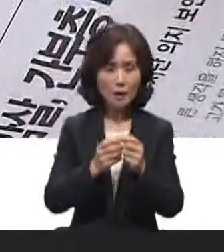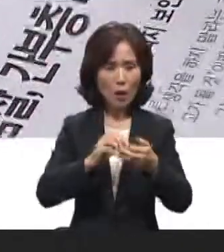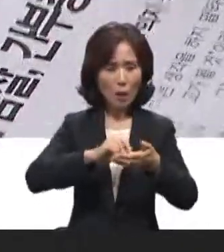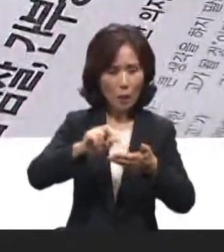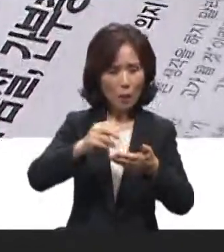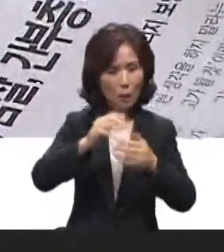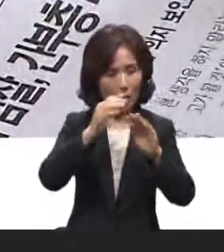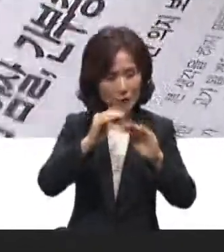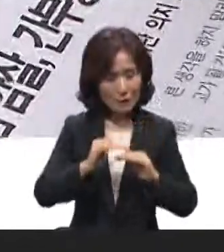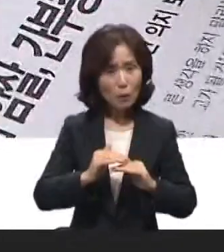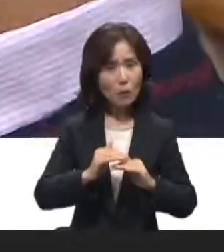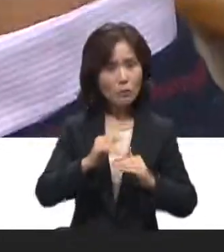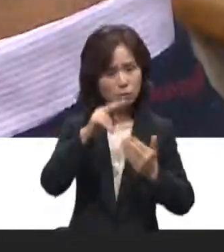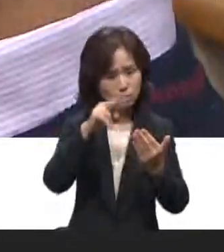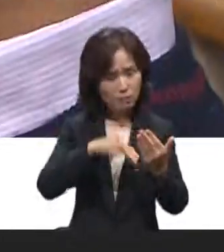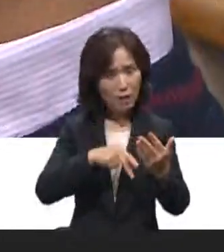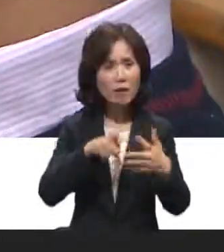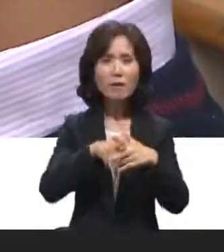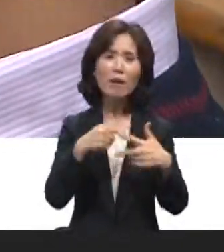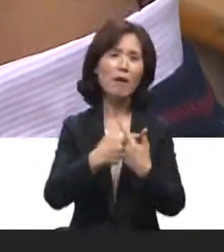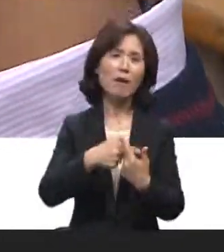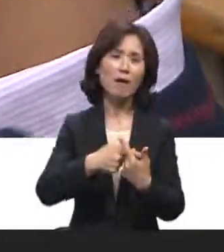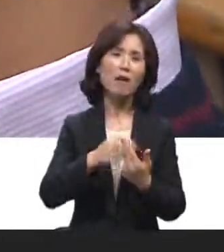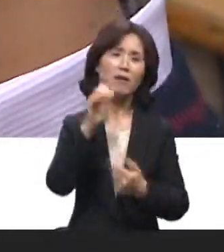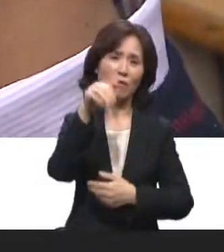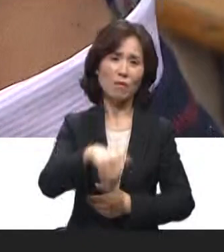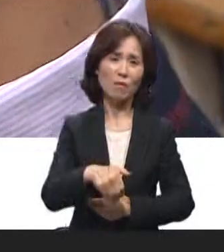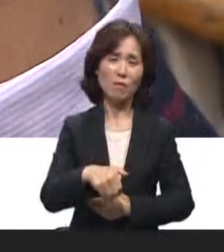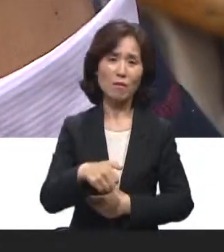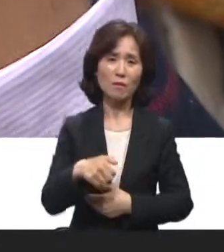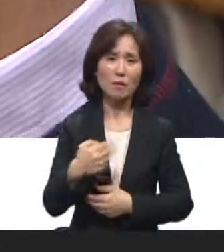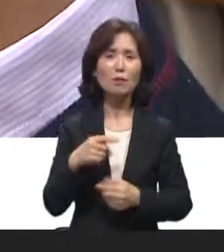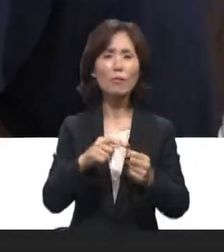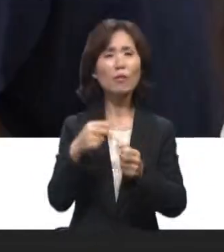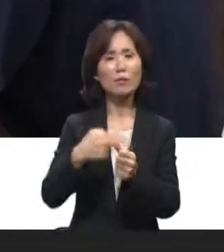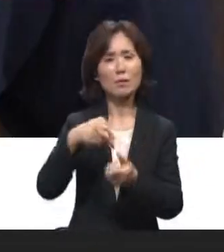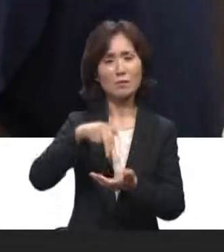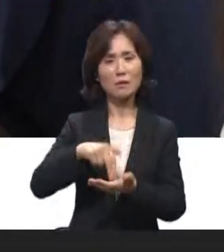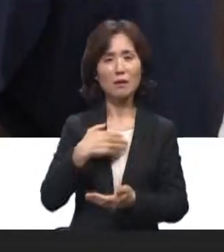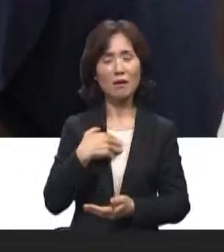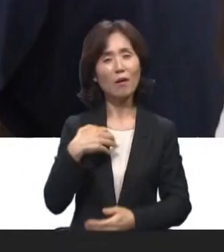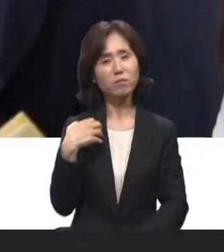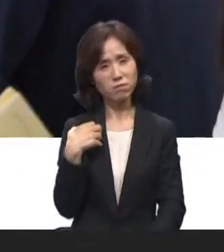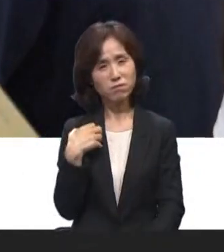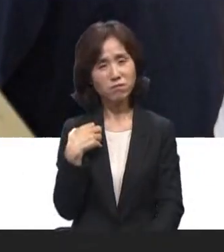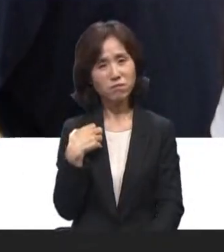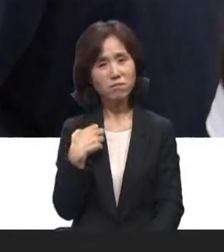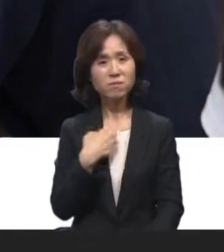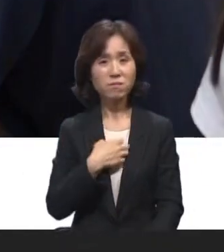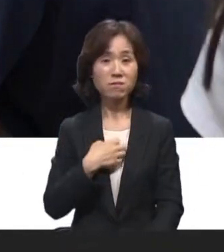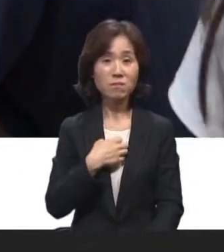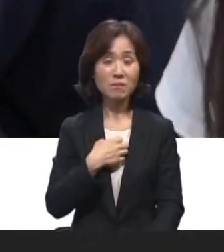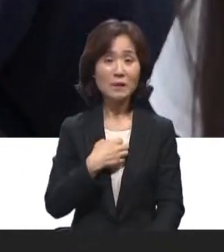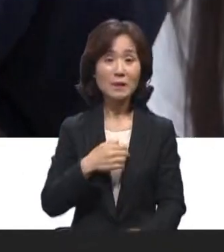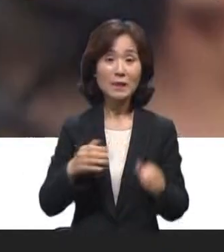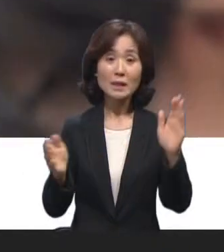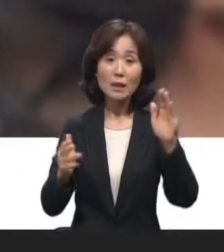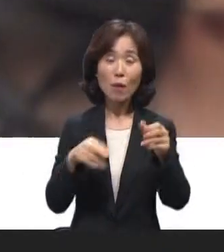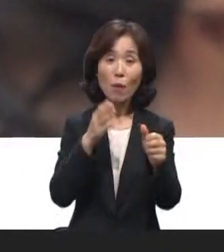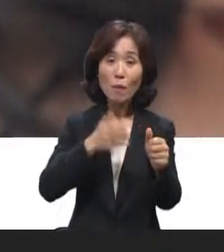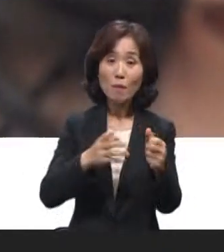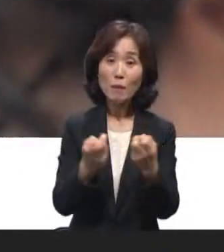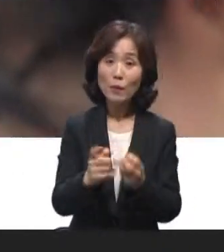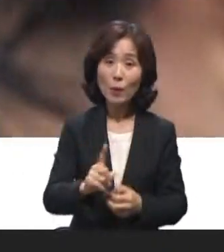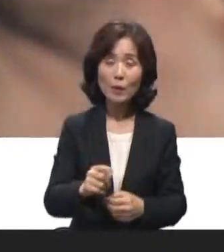떨어졌다는 이야기들이 있습니다 그래서 국어 계산에 저는 좀 굉장히 마음이 무거워지기 로 하면서 우리 학생들 한테 권장하고 싶은 방법이 있는데요 먼저